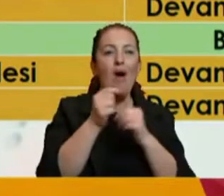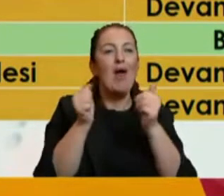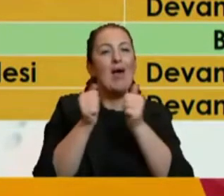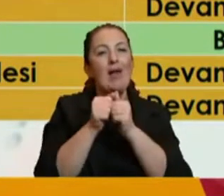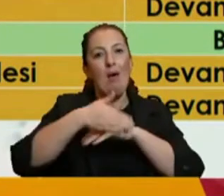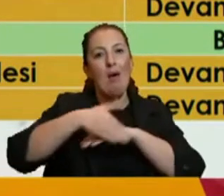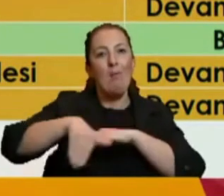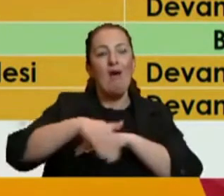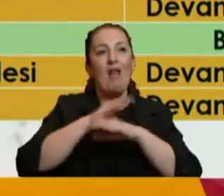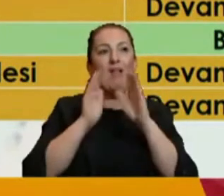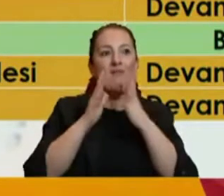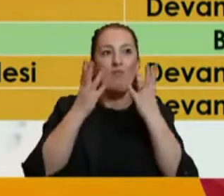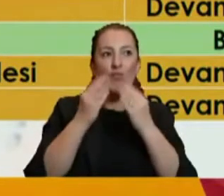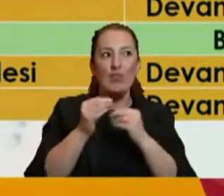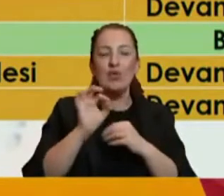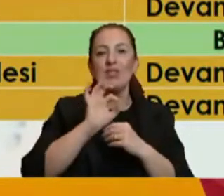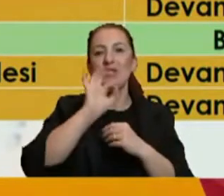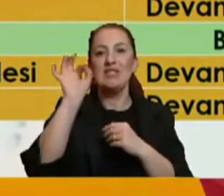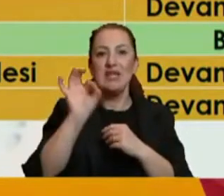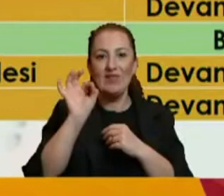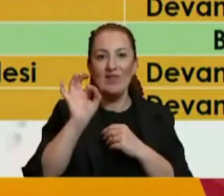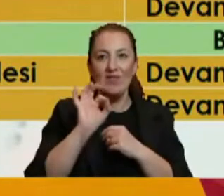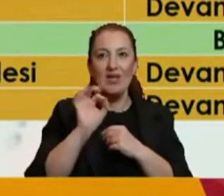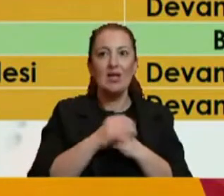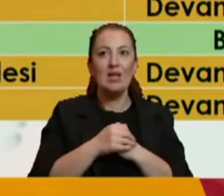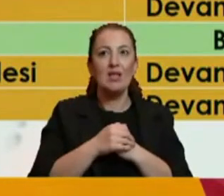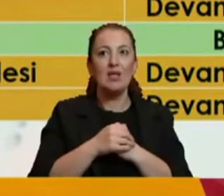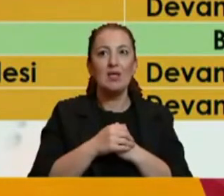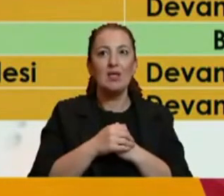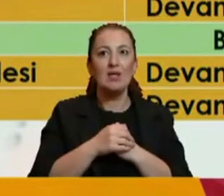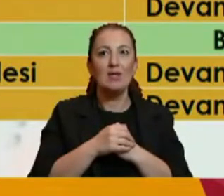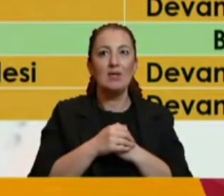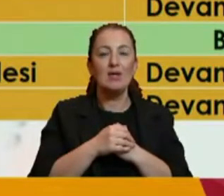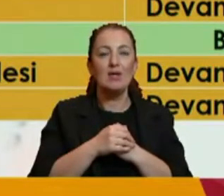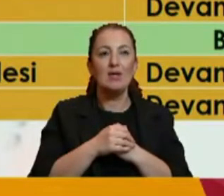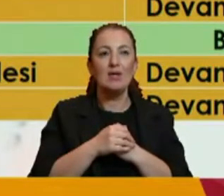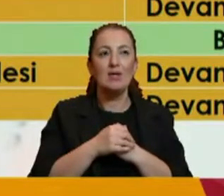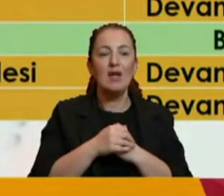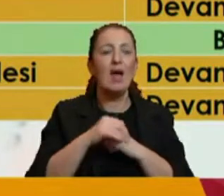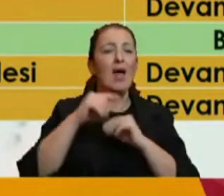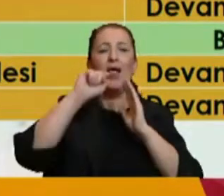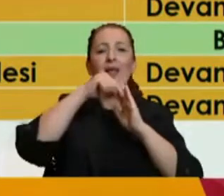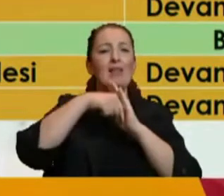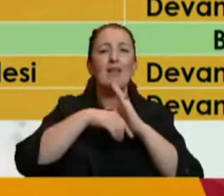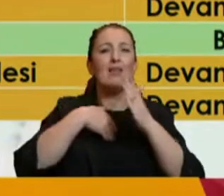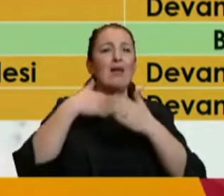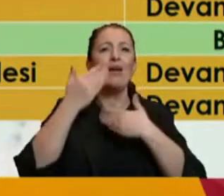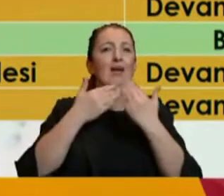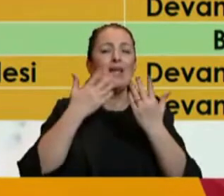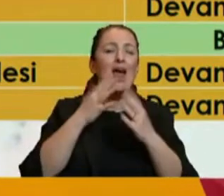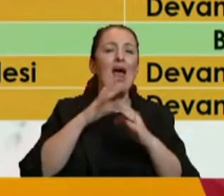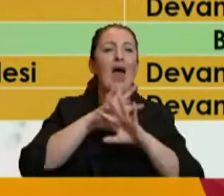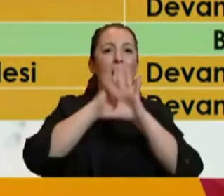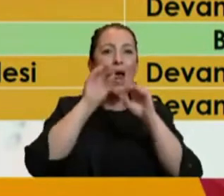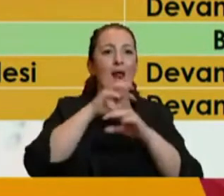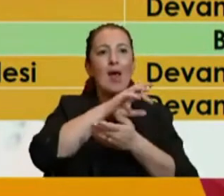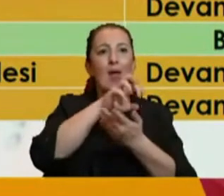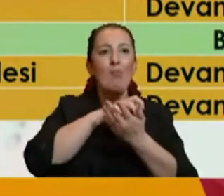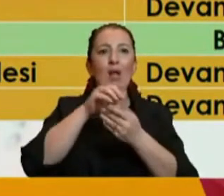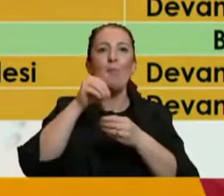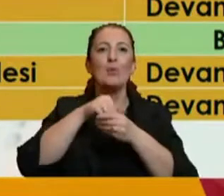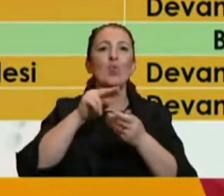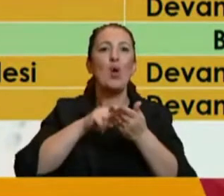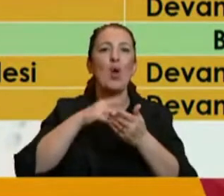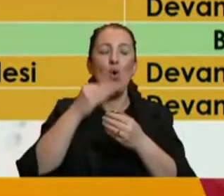devam ediyor Silivri ya bunların için detaylı bir şekilde giriyorum tabi her bölgeden meclis üyelerimiz olduğu